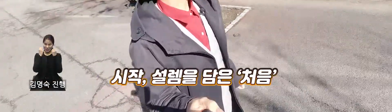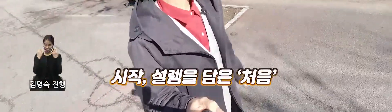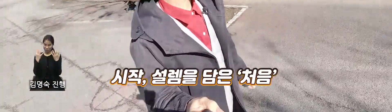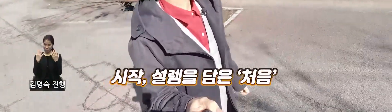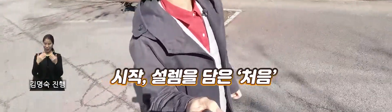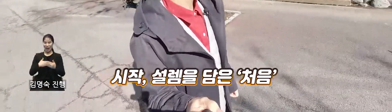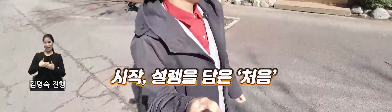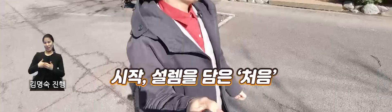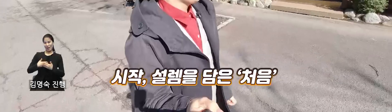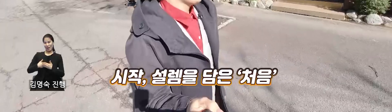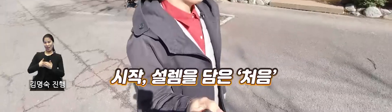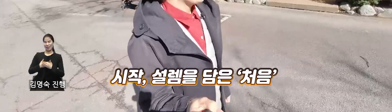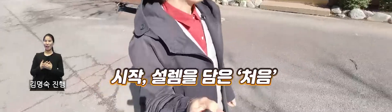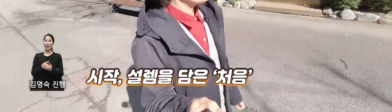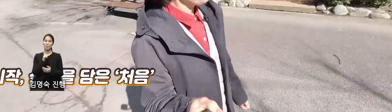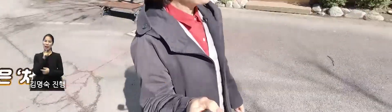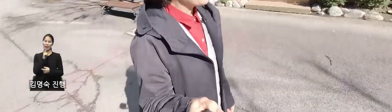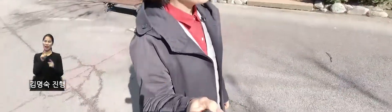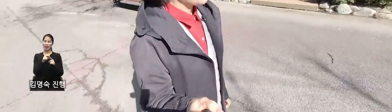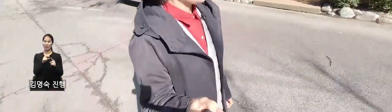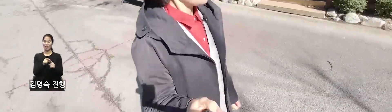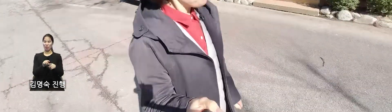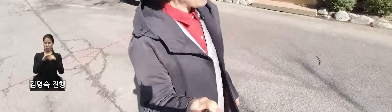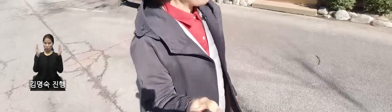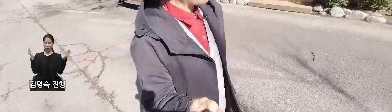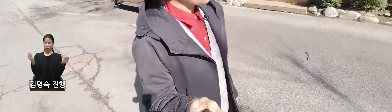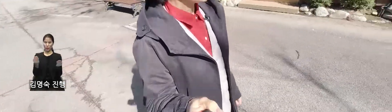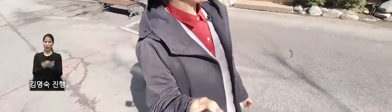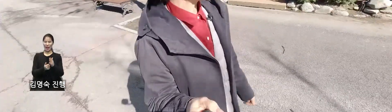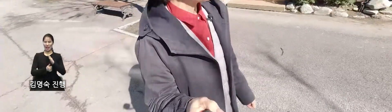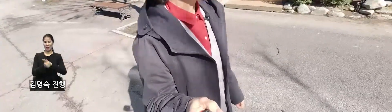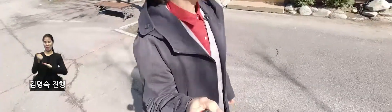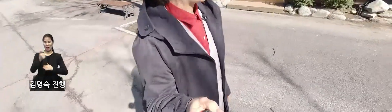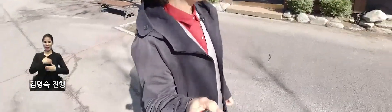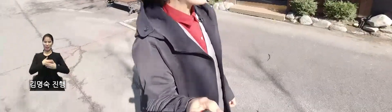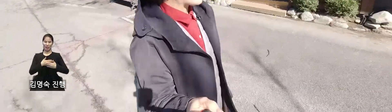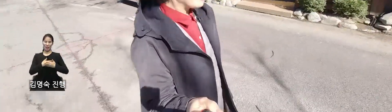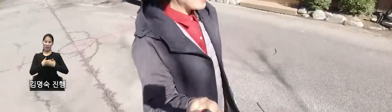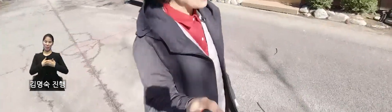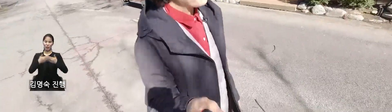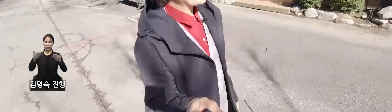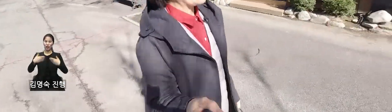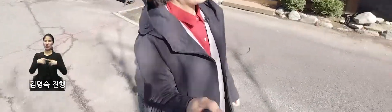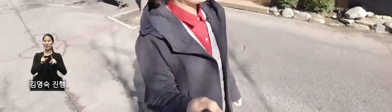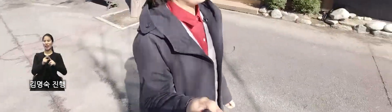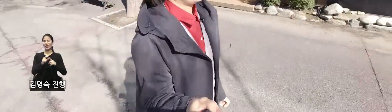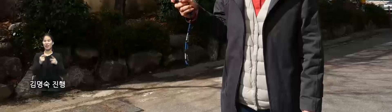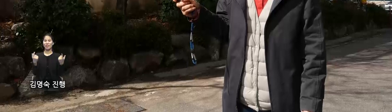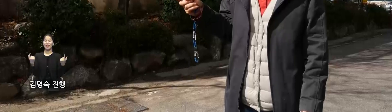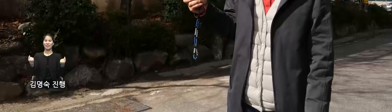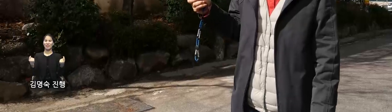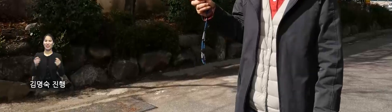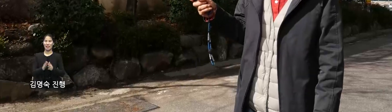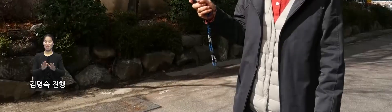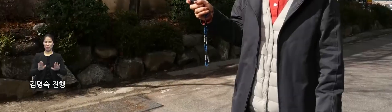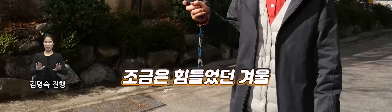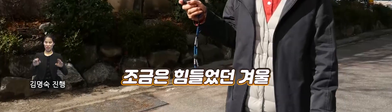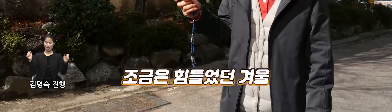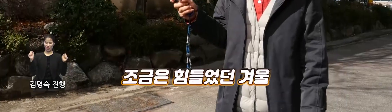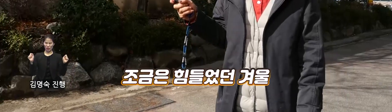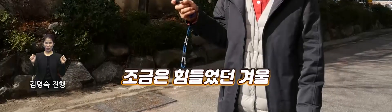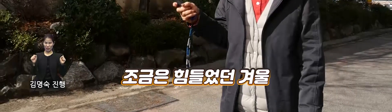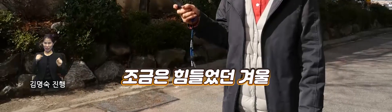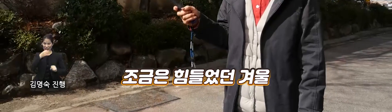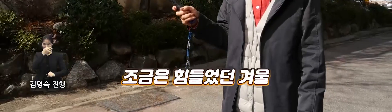설레다 든 우리 모두에게 희망과 성령을 주는 단어가 아닌가 싶은데요 이번 겨울엔